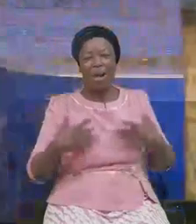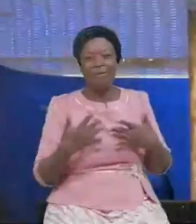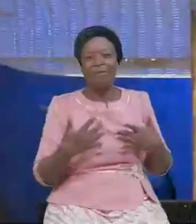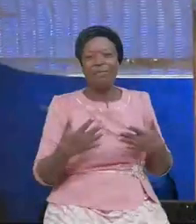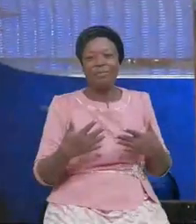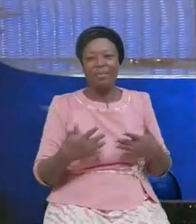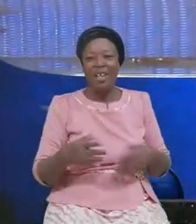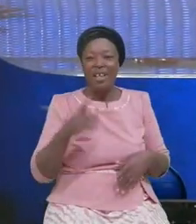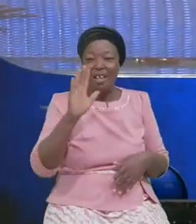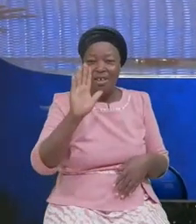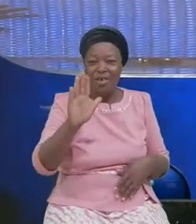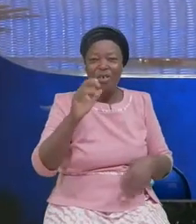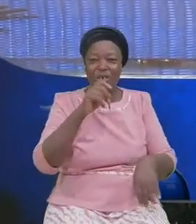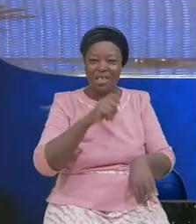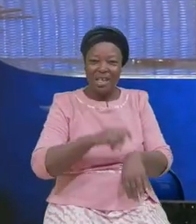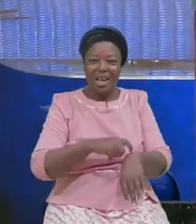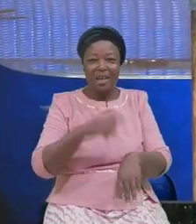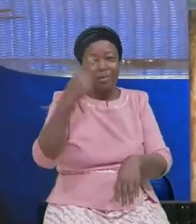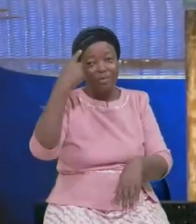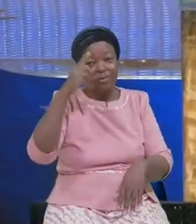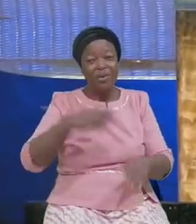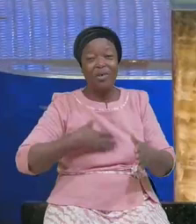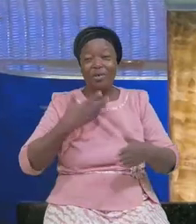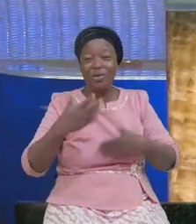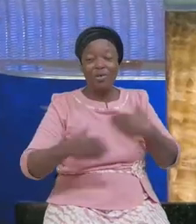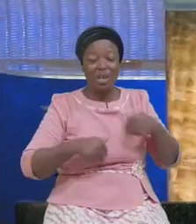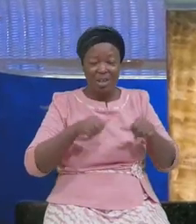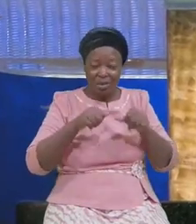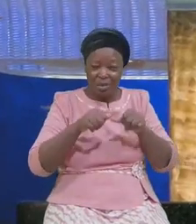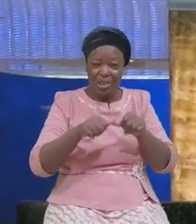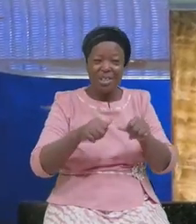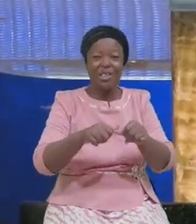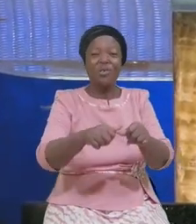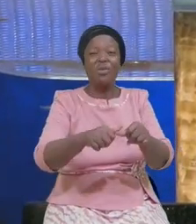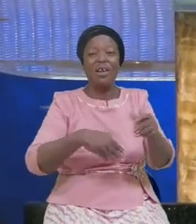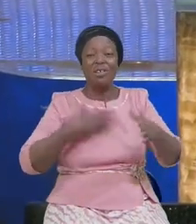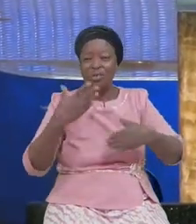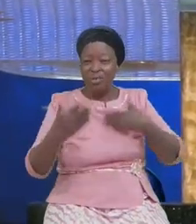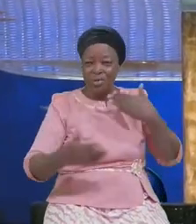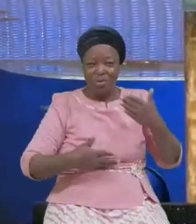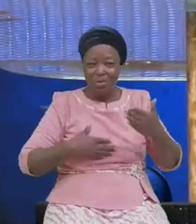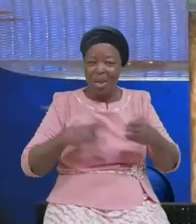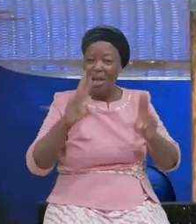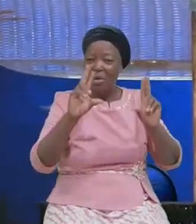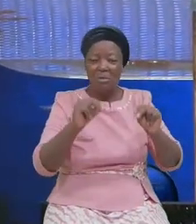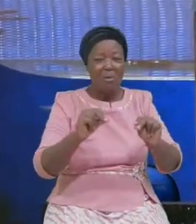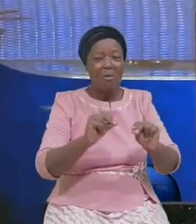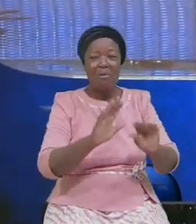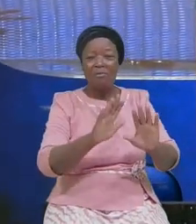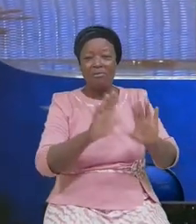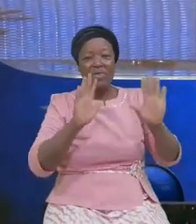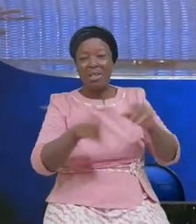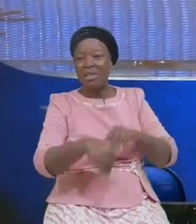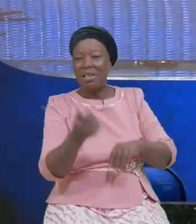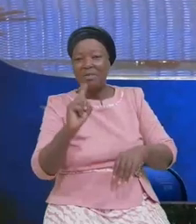Votre temps pour la joie constante, la vie heureuse, l'allégresse, plus jamais